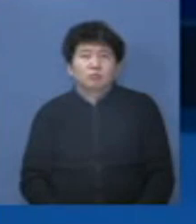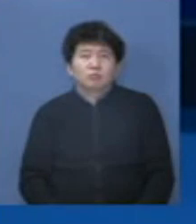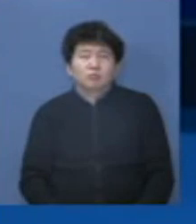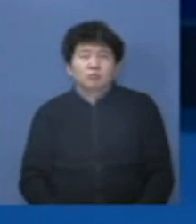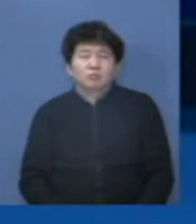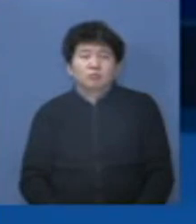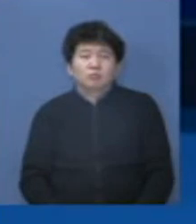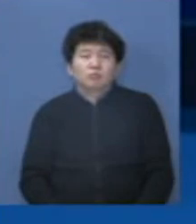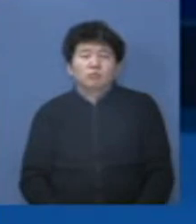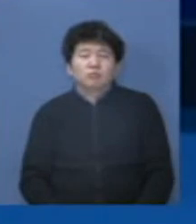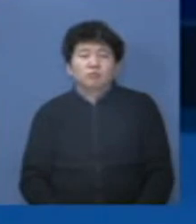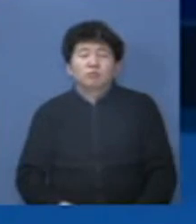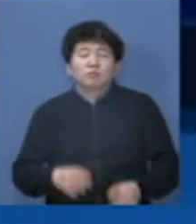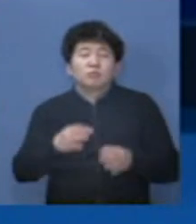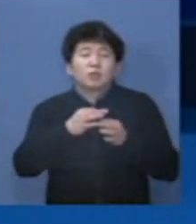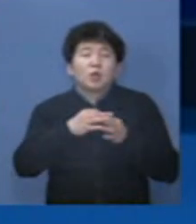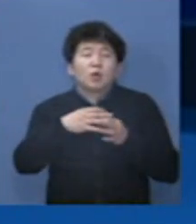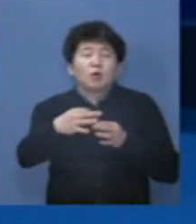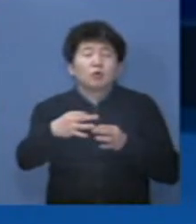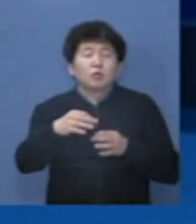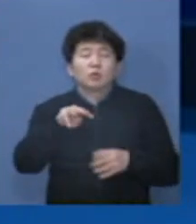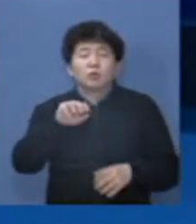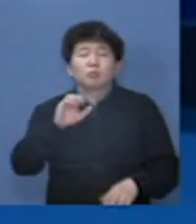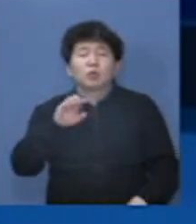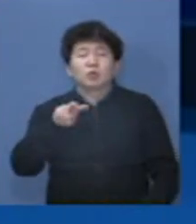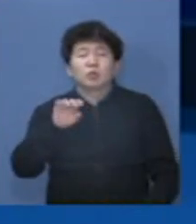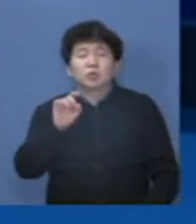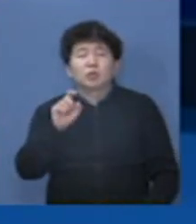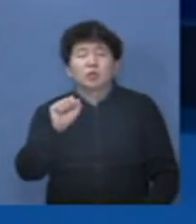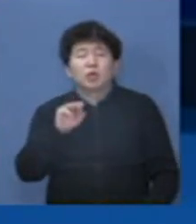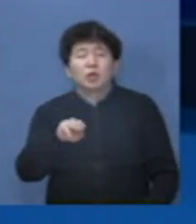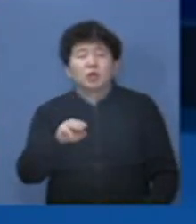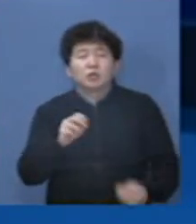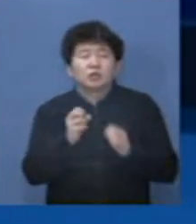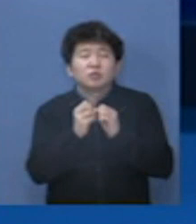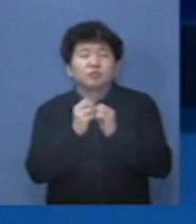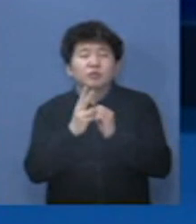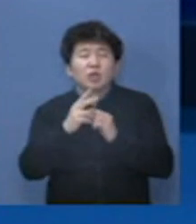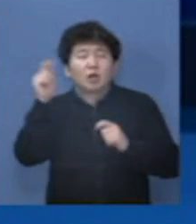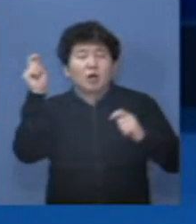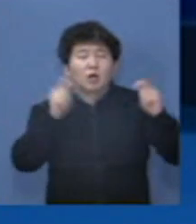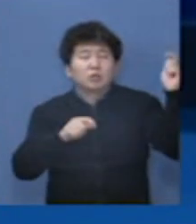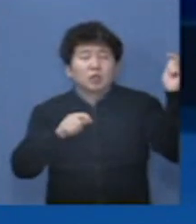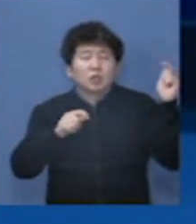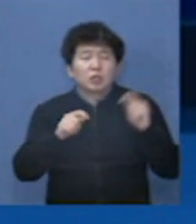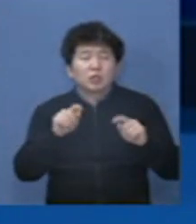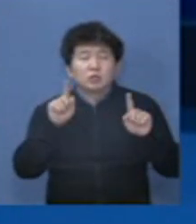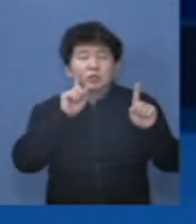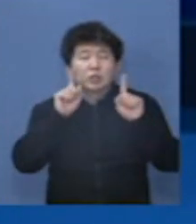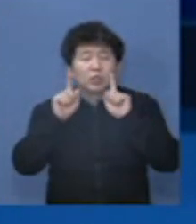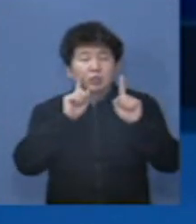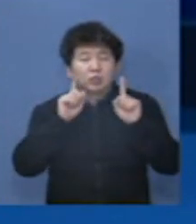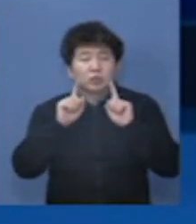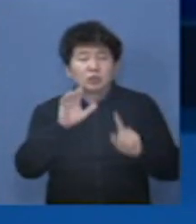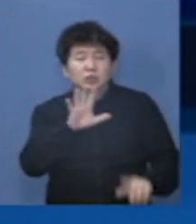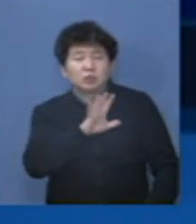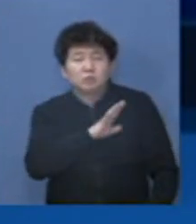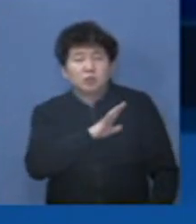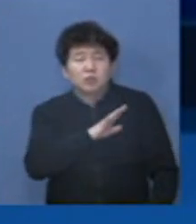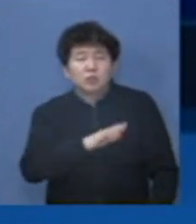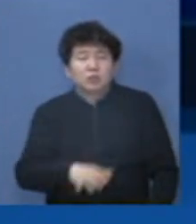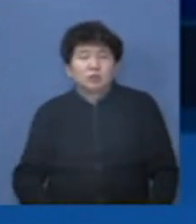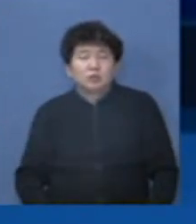Аймақ жаңалықтары облыстық мәслихаттың кезектен тыс 12-ші сессиясында Шығыс Қазақстан облысының әкімі Ермек